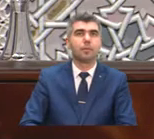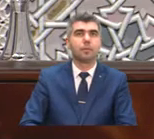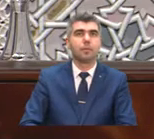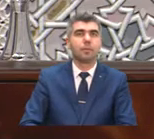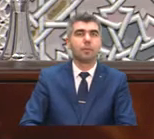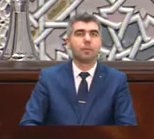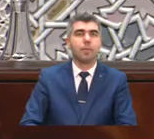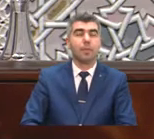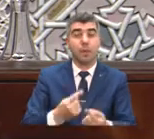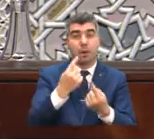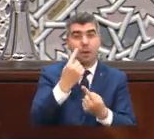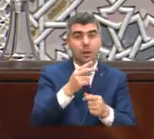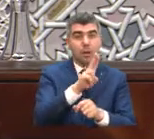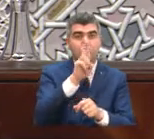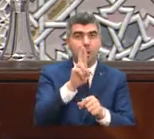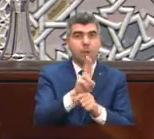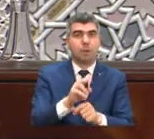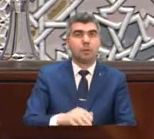هل من تعقيب اضافي؟